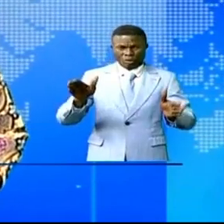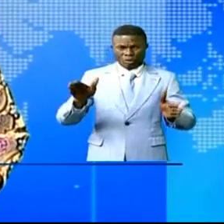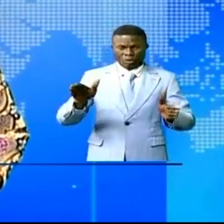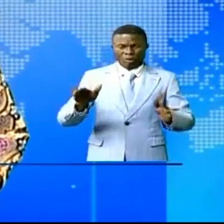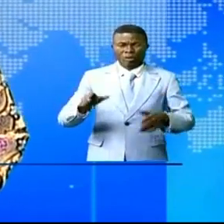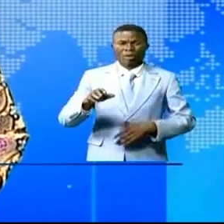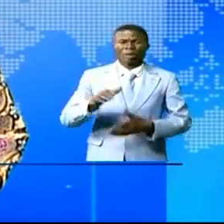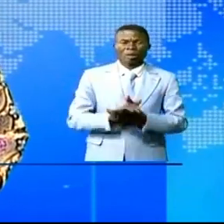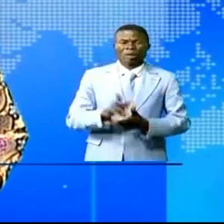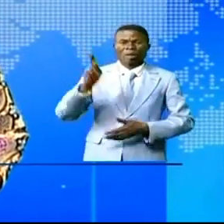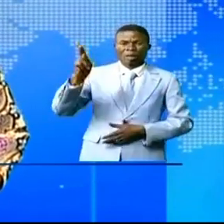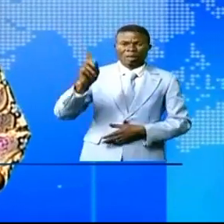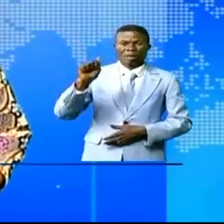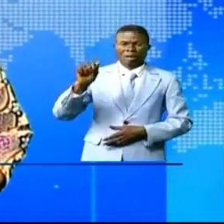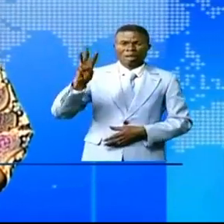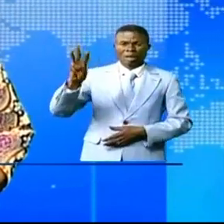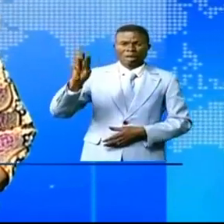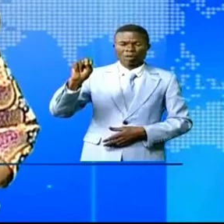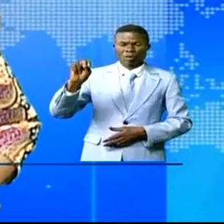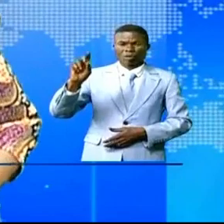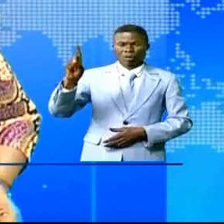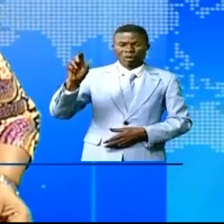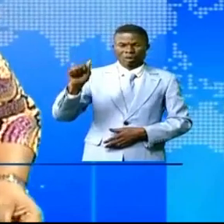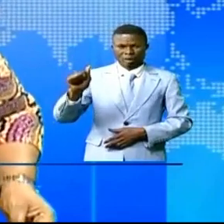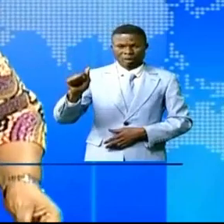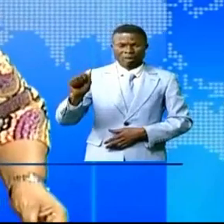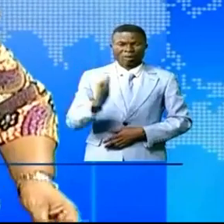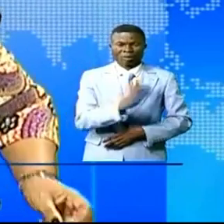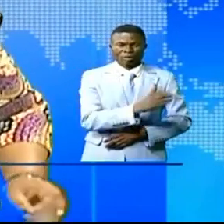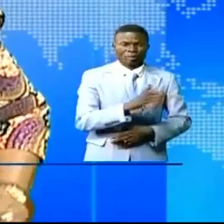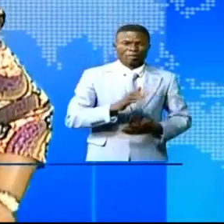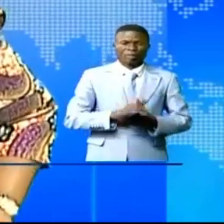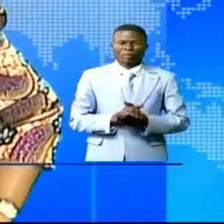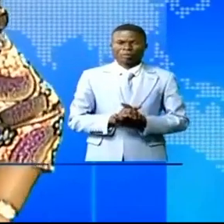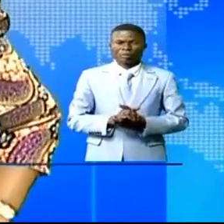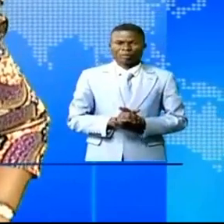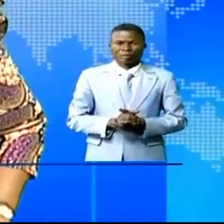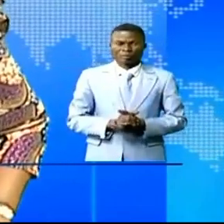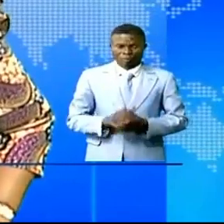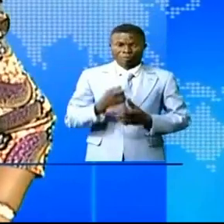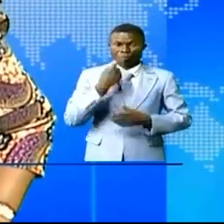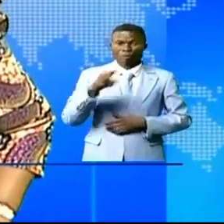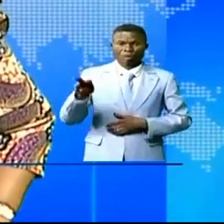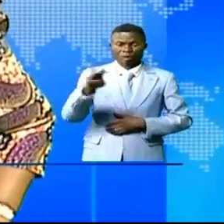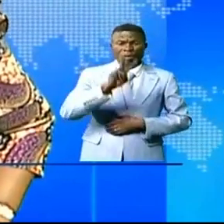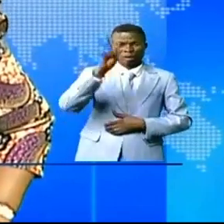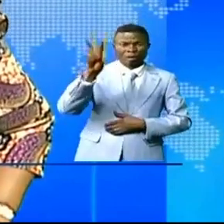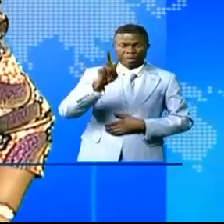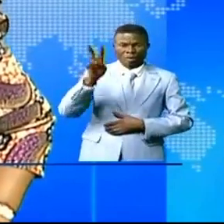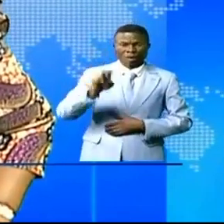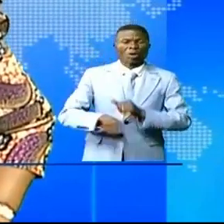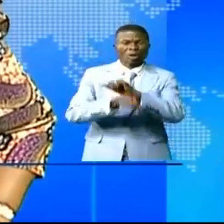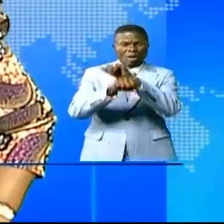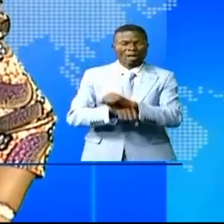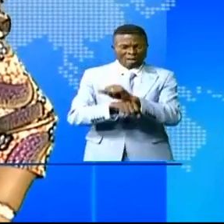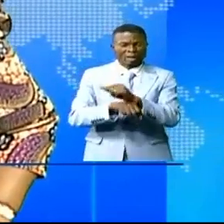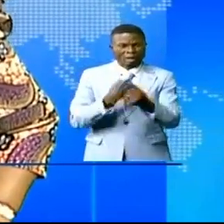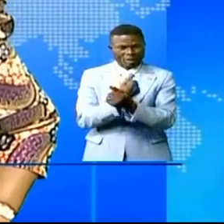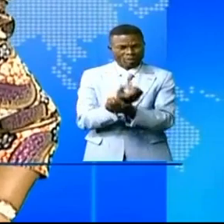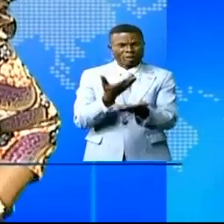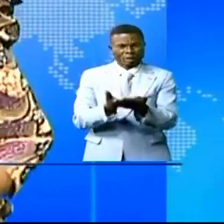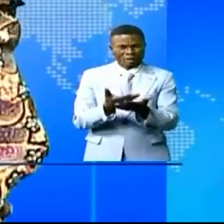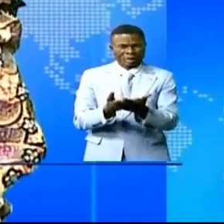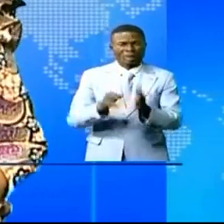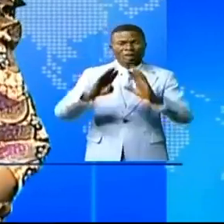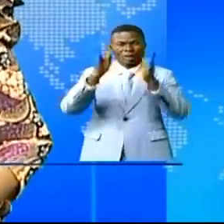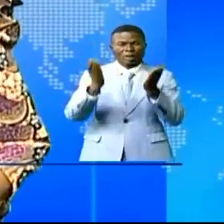douwe hommes jeanne blandine nous l'avions dit le vendredi la tradition a été respectée tous